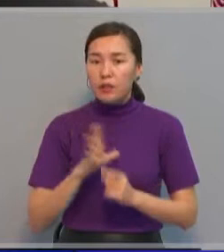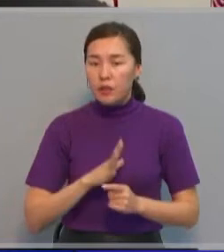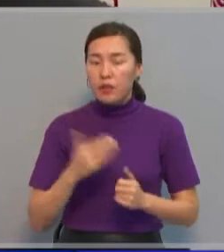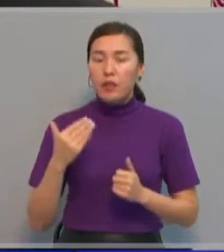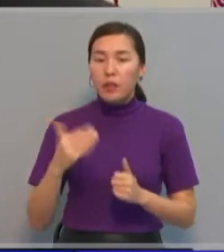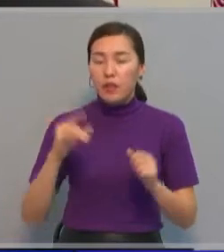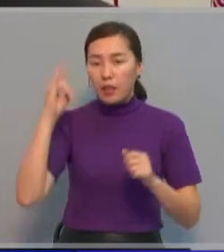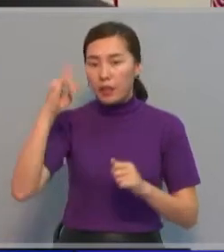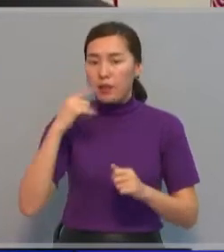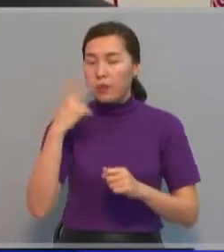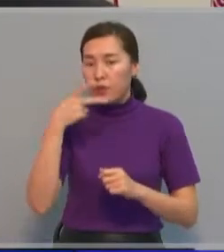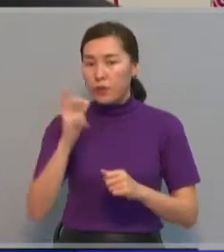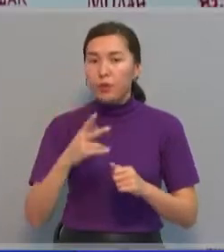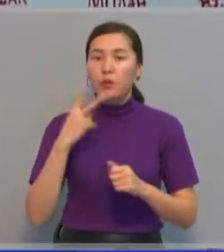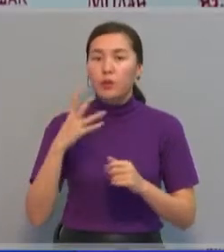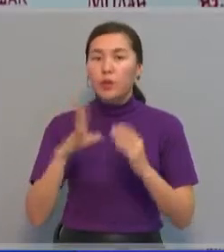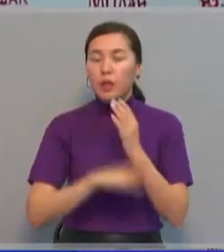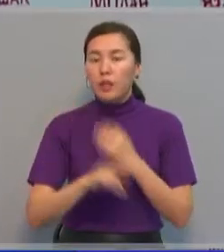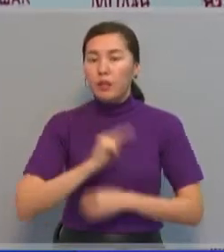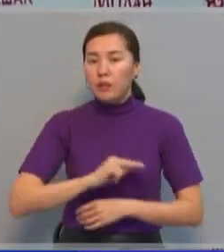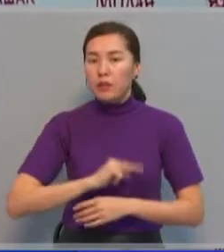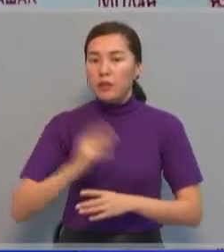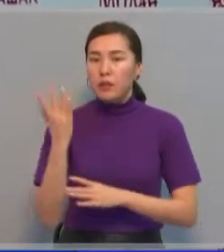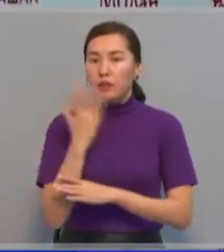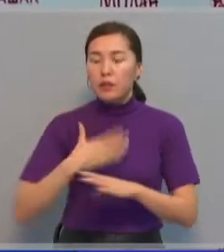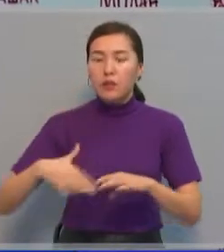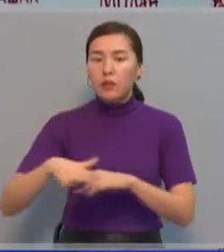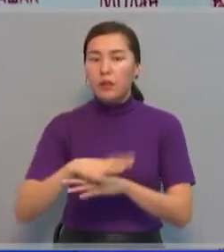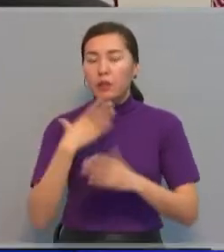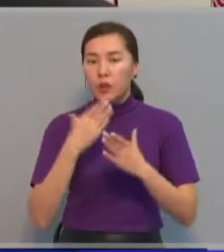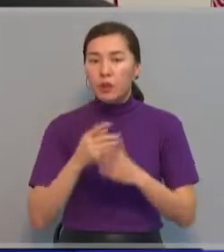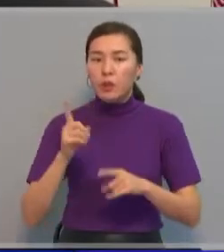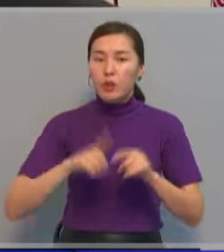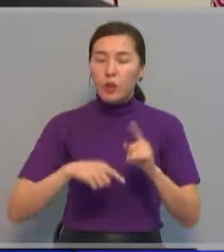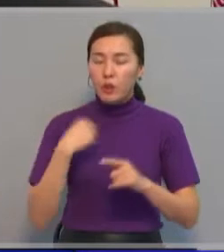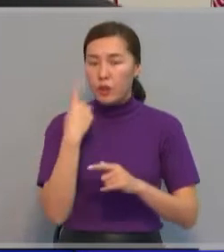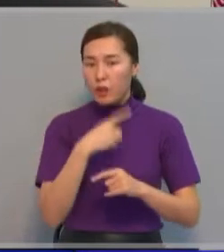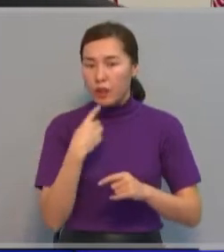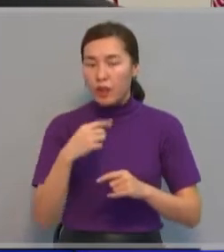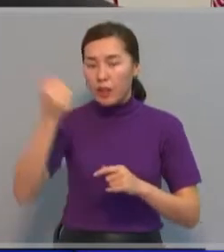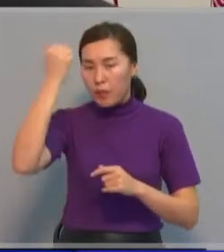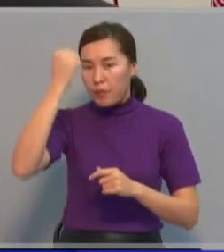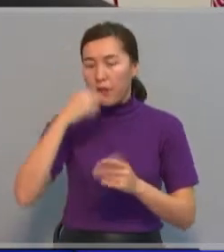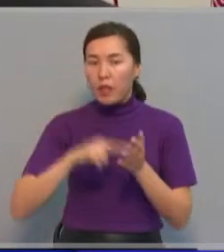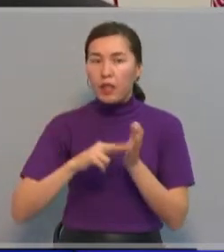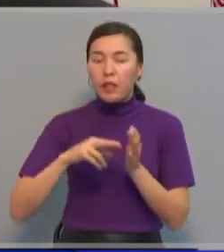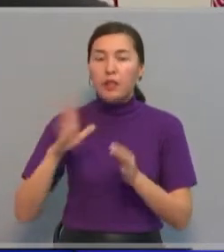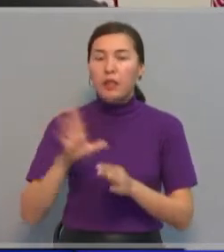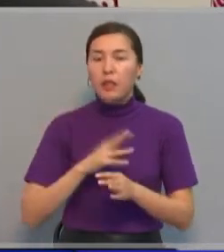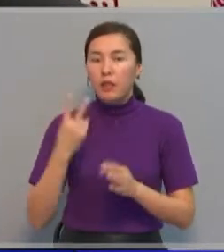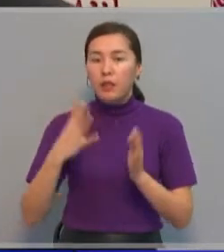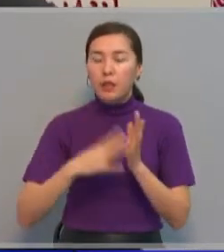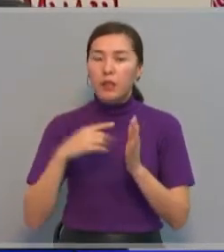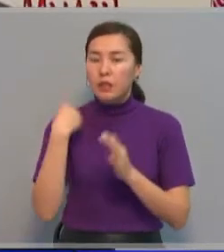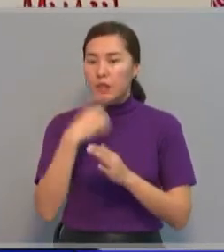позволило казахстанским зрителям увидеть последние работы в киноиндустрии на своем родном языке. Благодаря проекту казахский язык стал